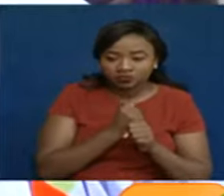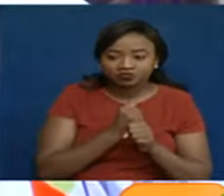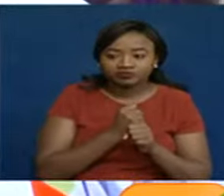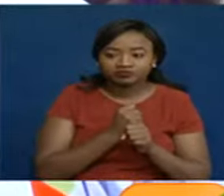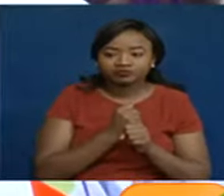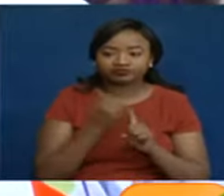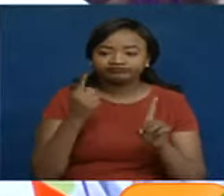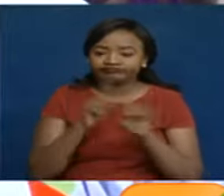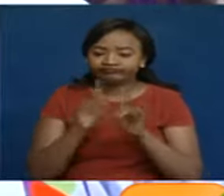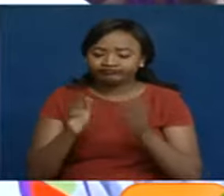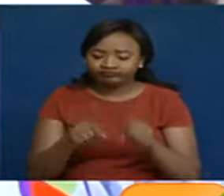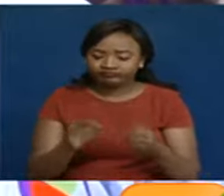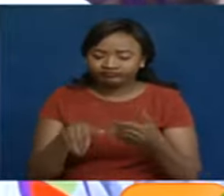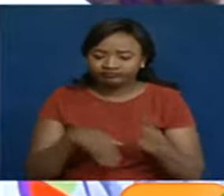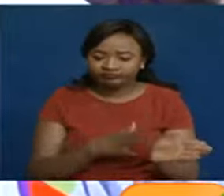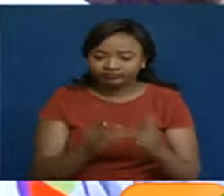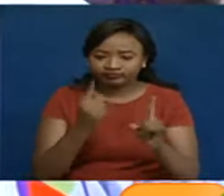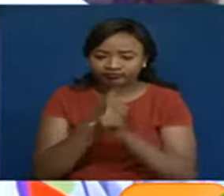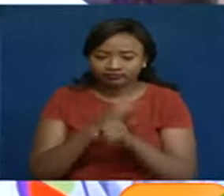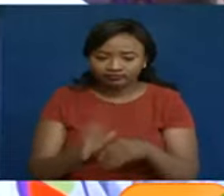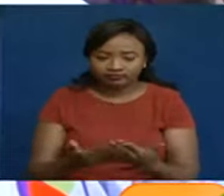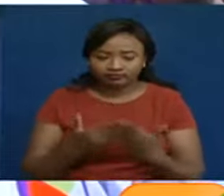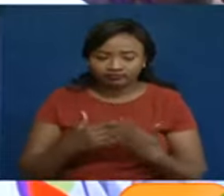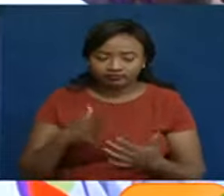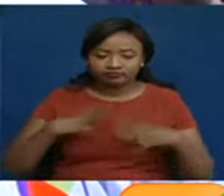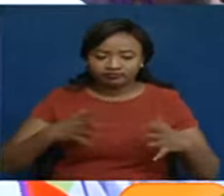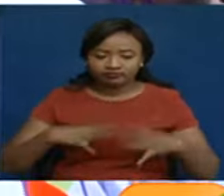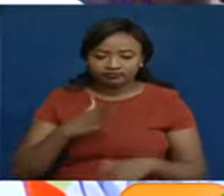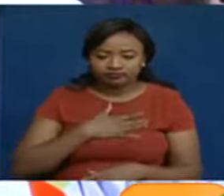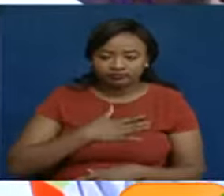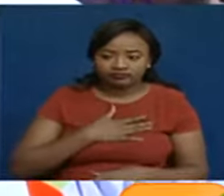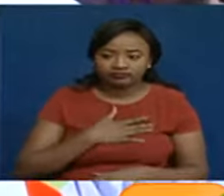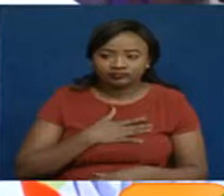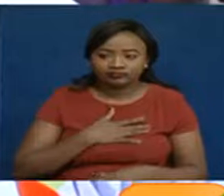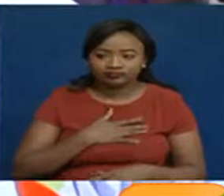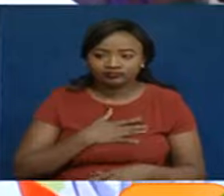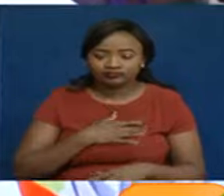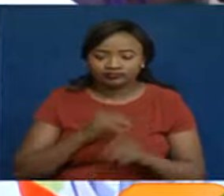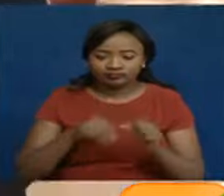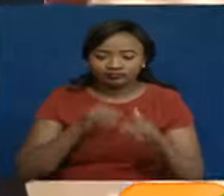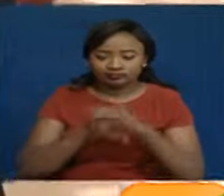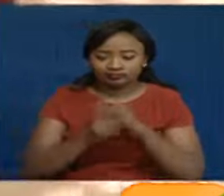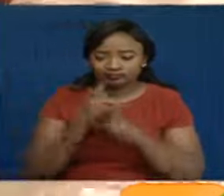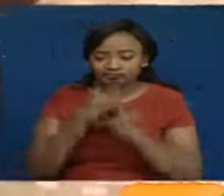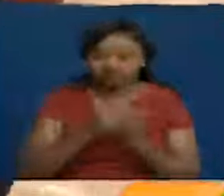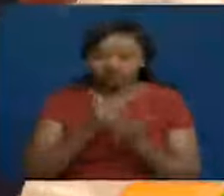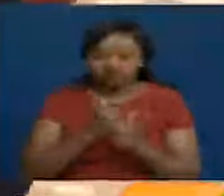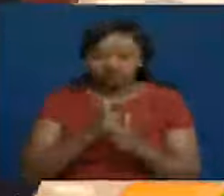also assist our diabetic patients also to get diagnosis using that